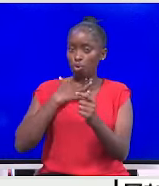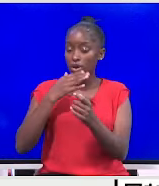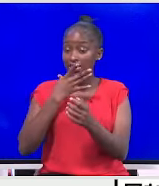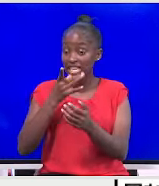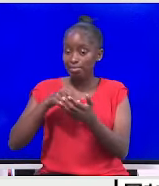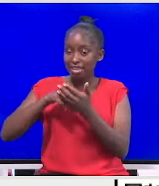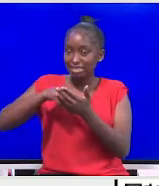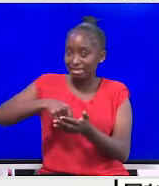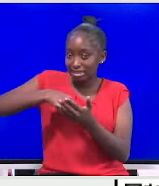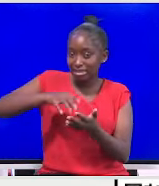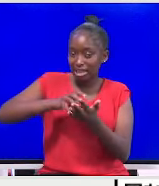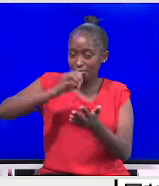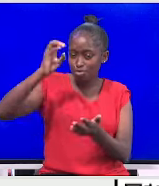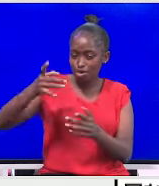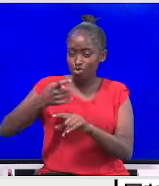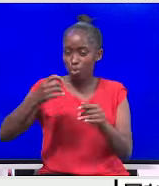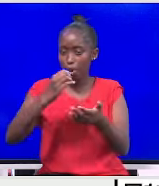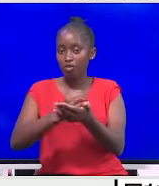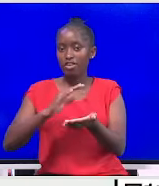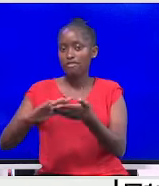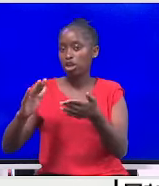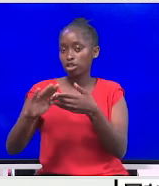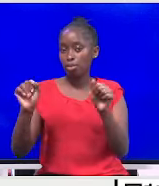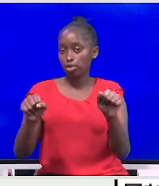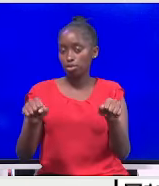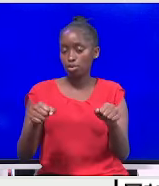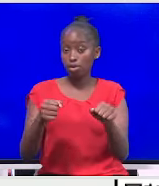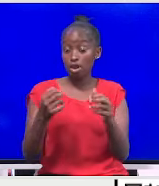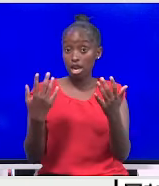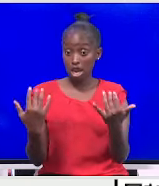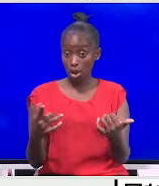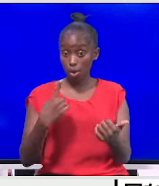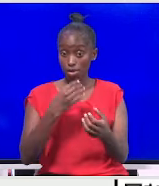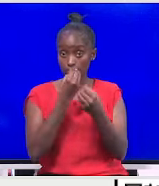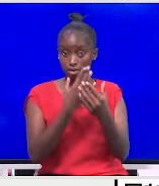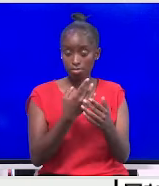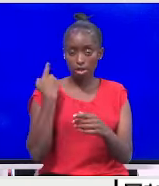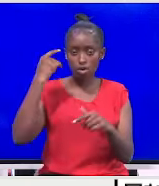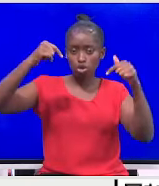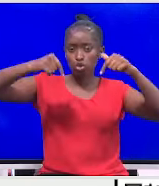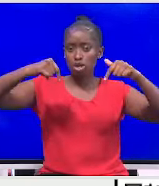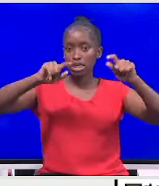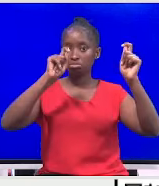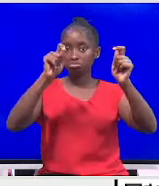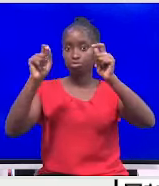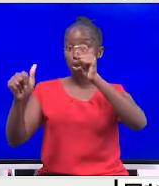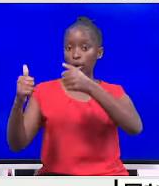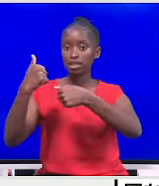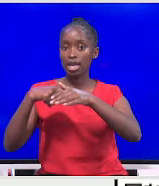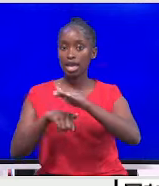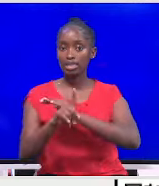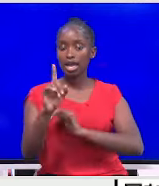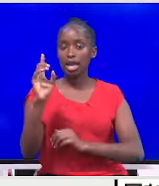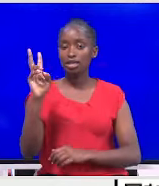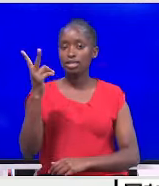kuondoka afisini mara moja. John Java Kiania anatuarifu kuhusu maandamano ya siku ya leo ambayo yameingia siku